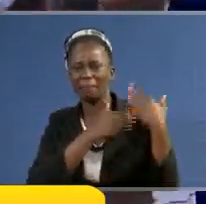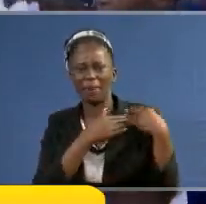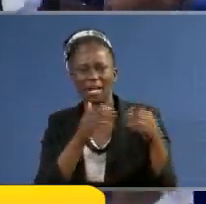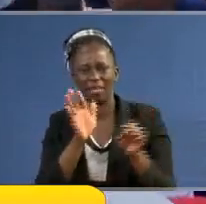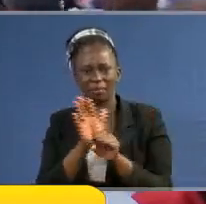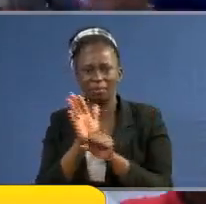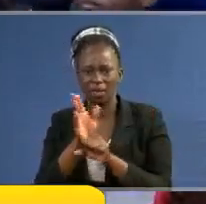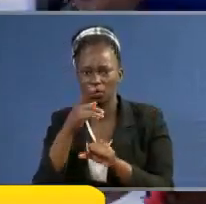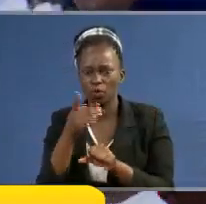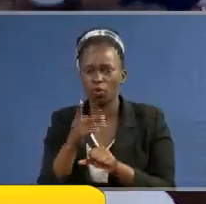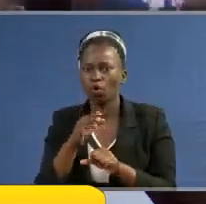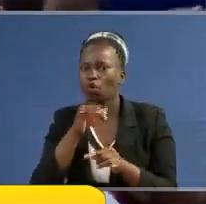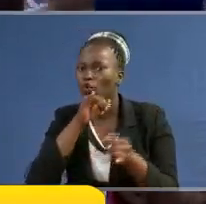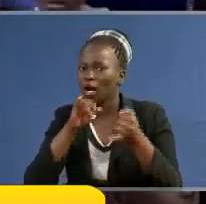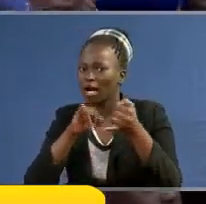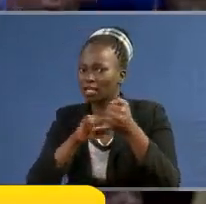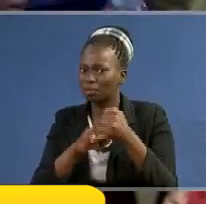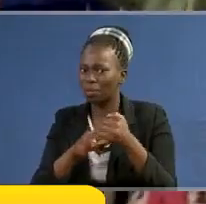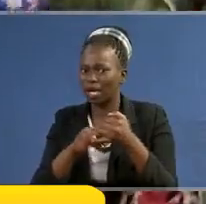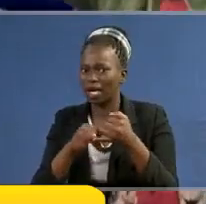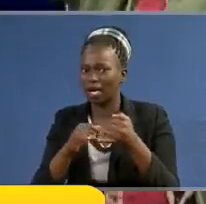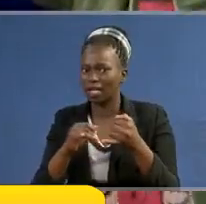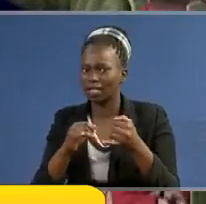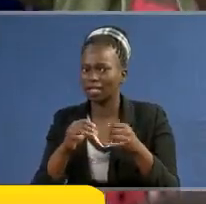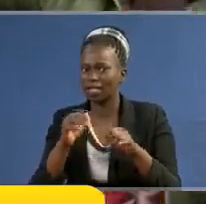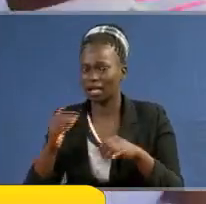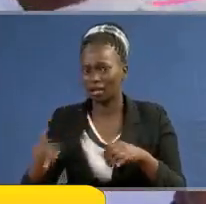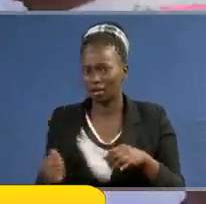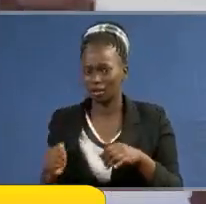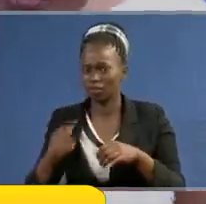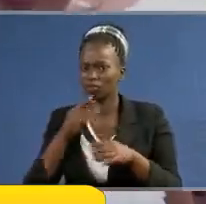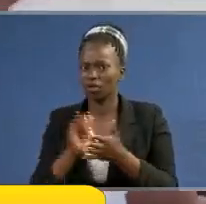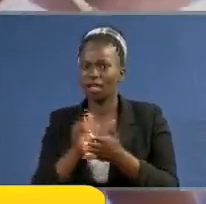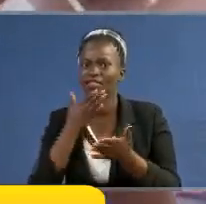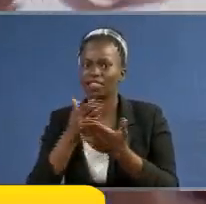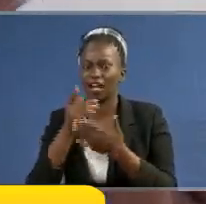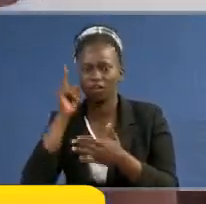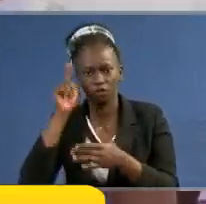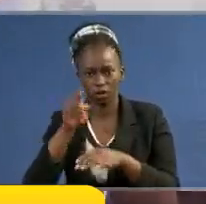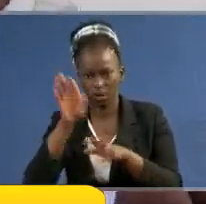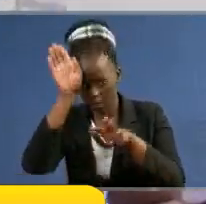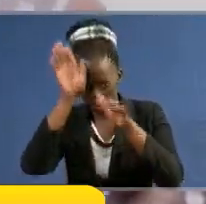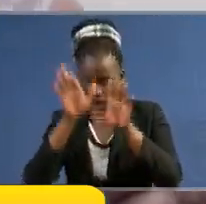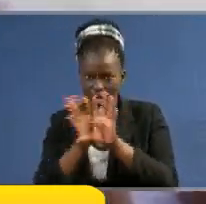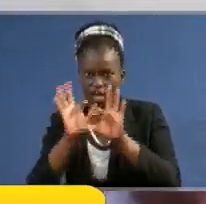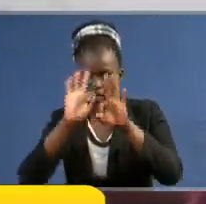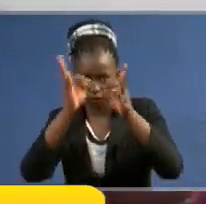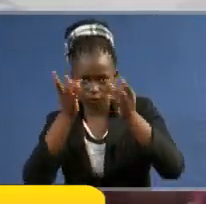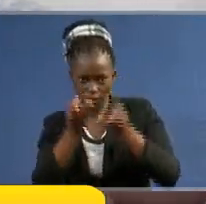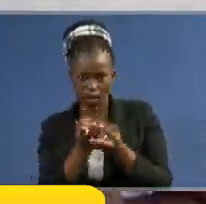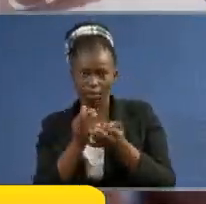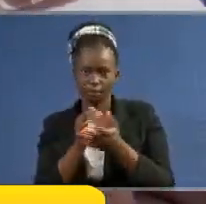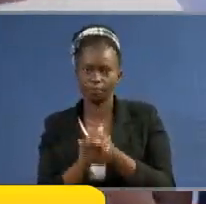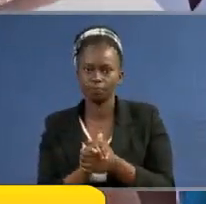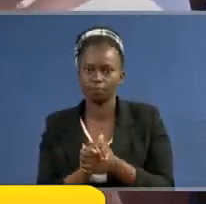Bwana harusi Leonard Gishuo amesema kuwa ametumia punda kushukuru mnyama huyo kwa kufaa familia yake kwa miaka